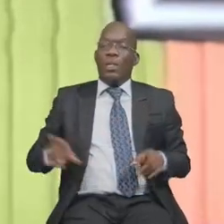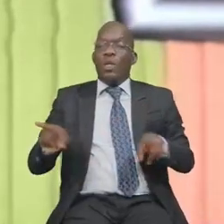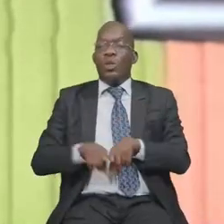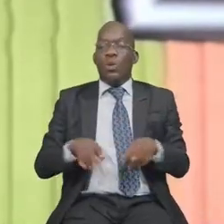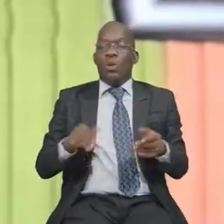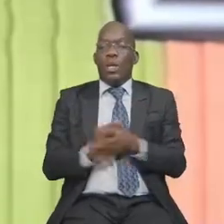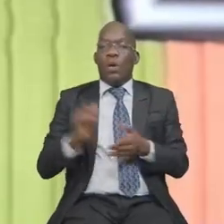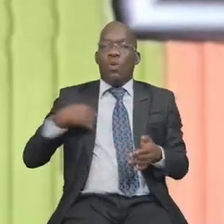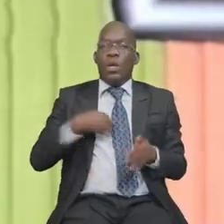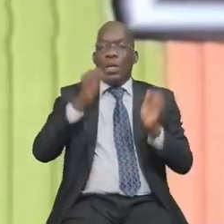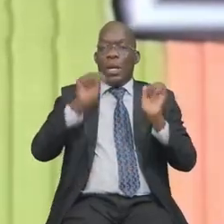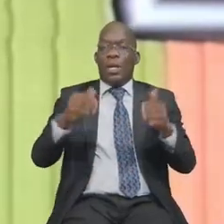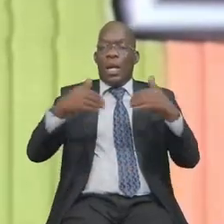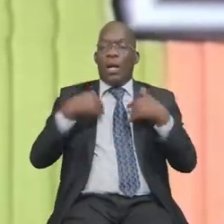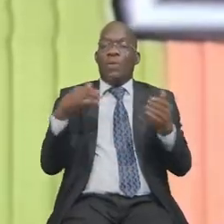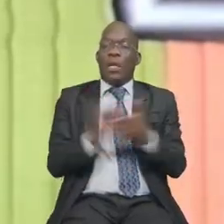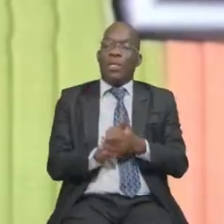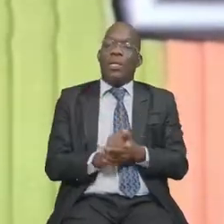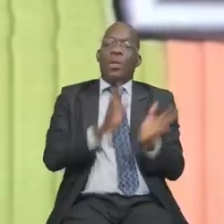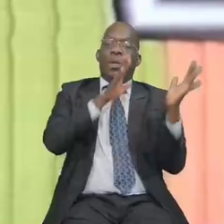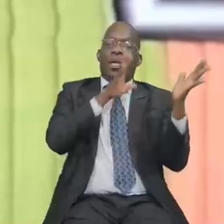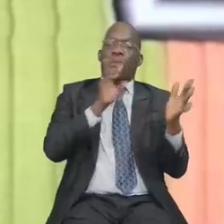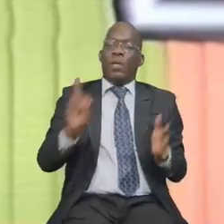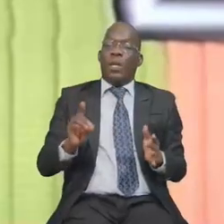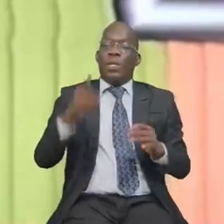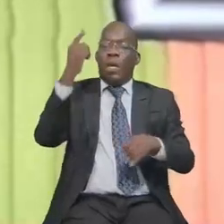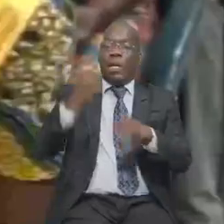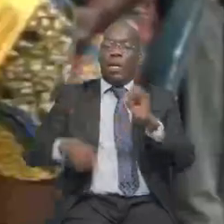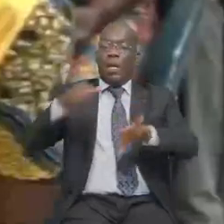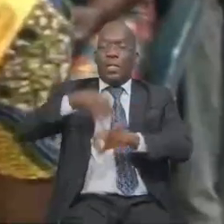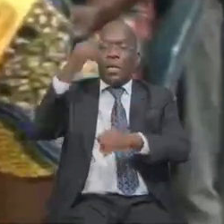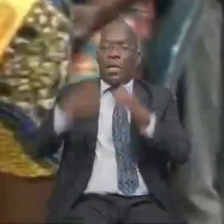de l'espérance à la fin. Je prie que ce ciel, tu y arrives.